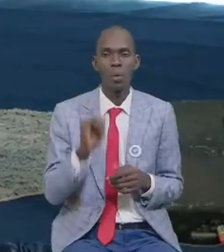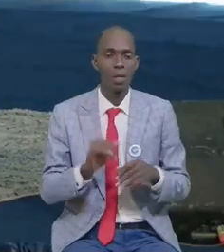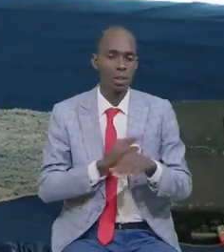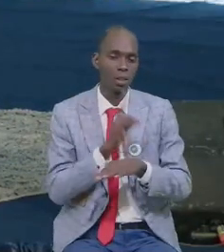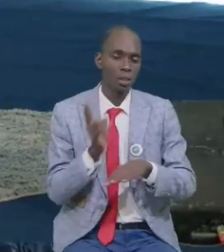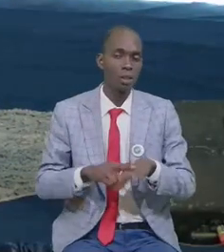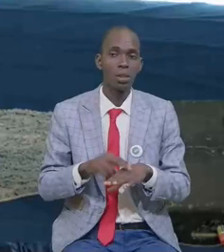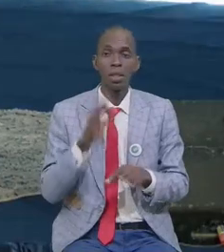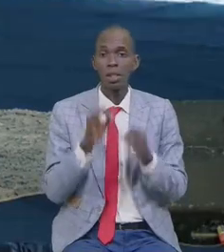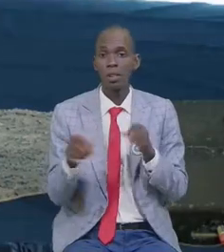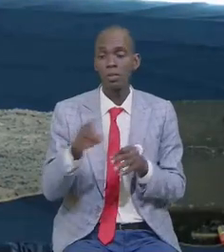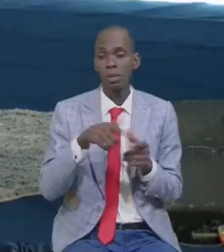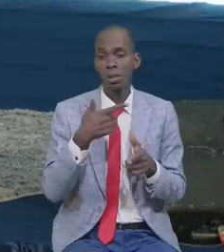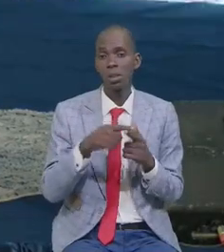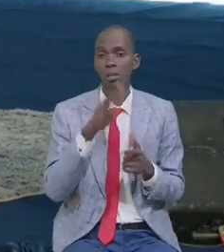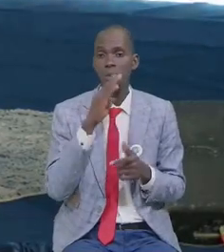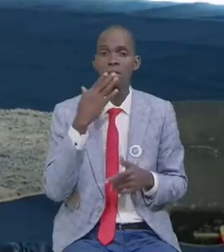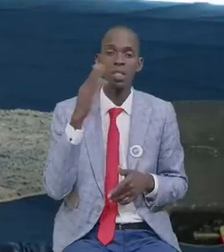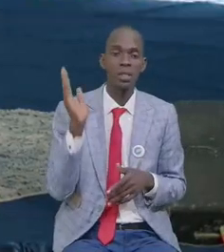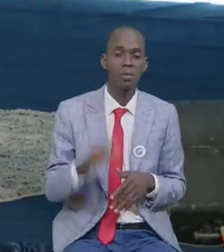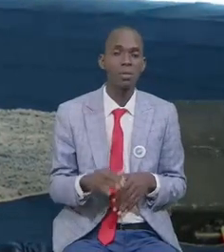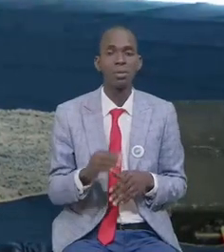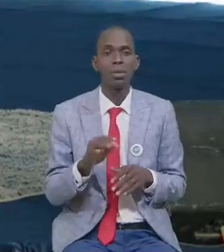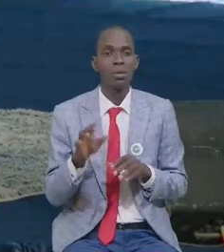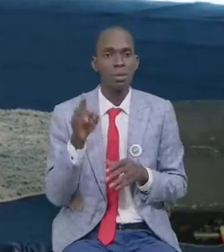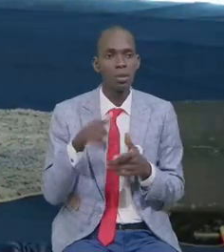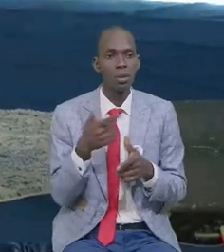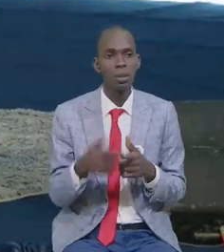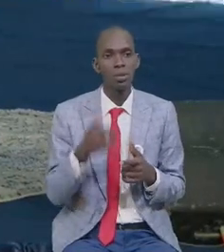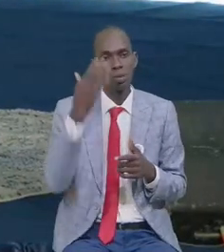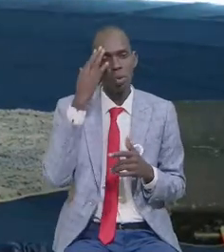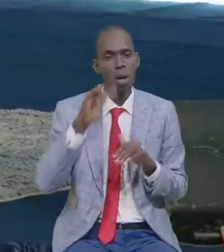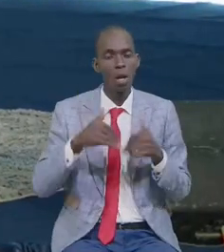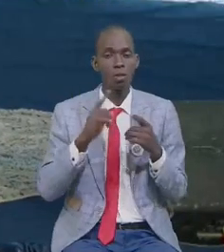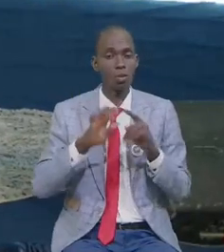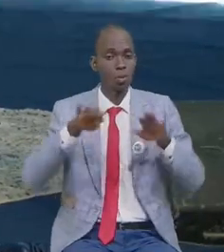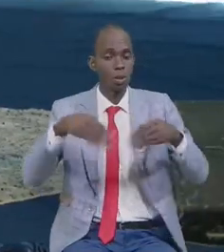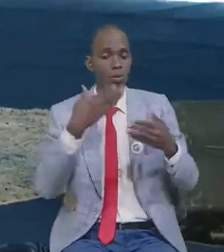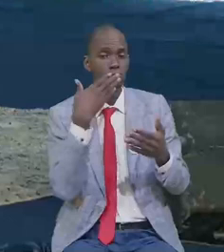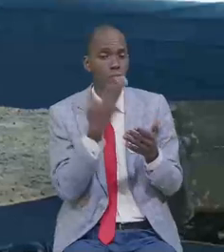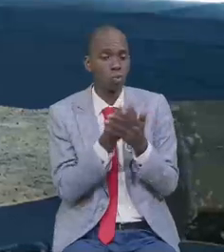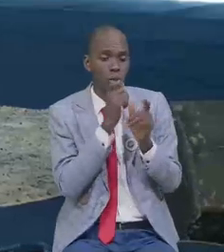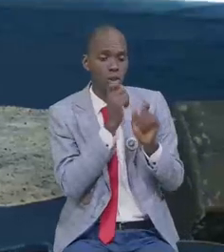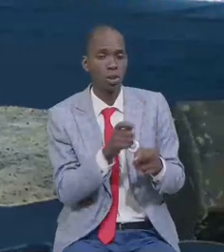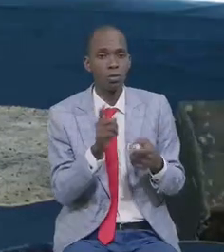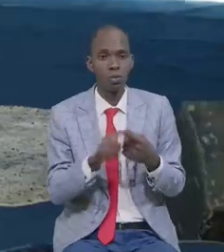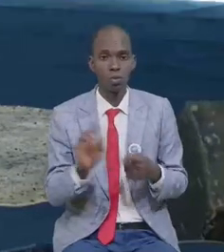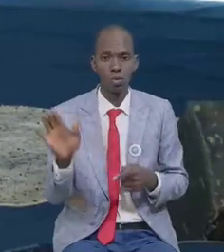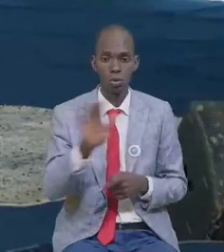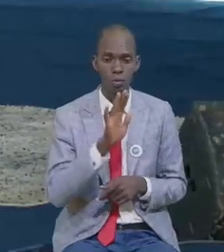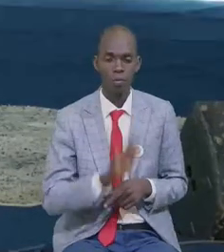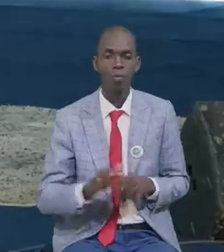qui êtes méchant, savez donner de bonnes choses à vos enfants, à combien plus forte raison,